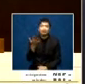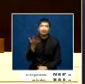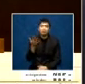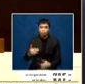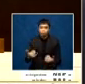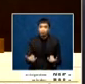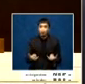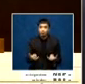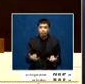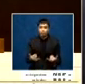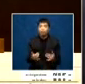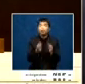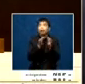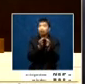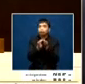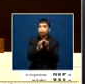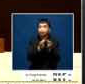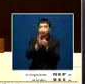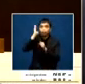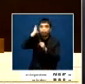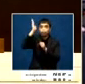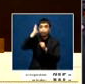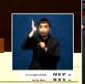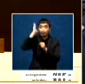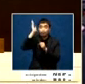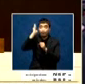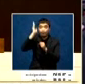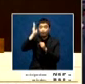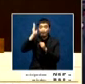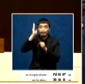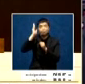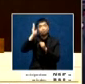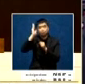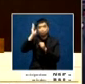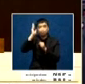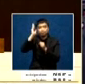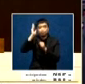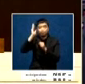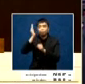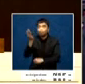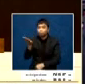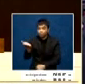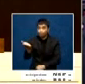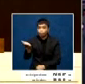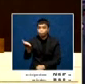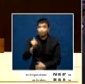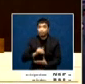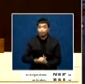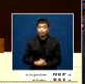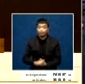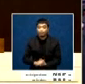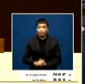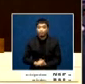นนะฮะเอ๊ะตกลง ผมก็ไม่แน่ใจว่ามีโอกาสลุ้นเพราะว่าเป็นการแถเหตุผลเพราะถ้า